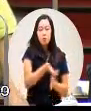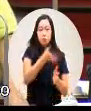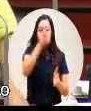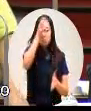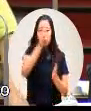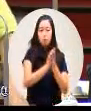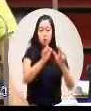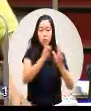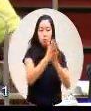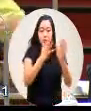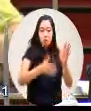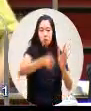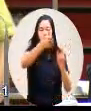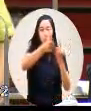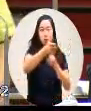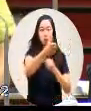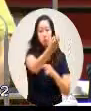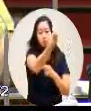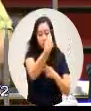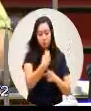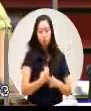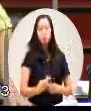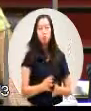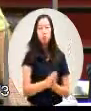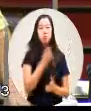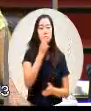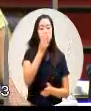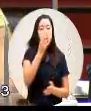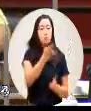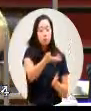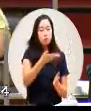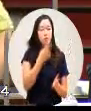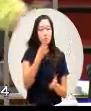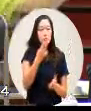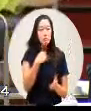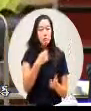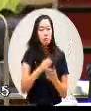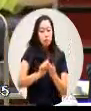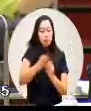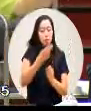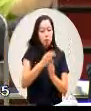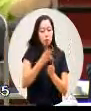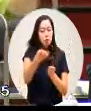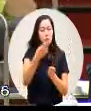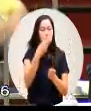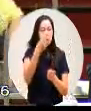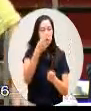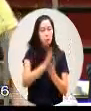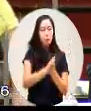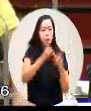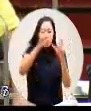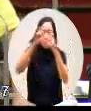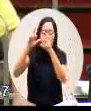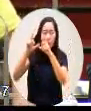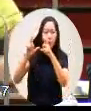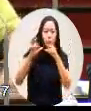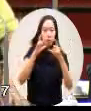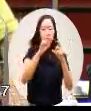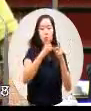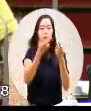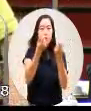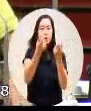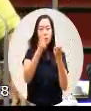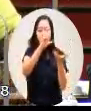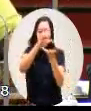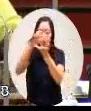长看到我有业绩，阮请我啦，吼、哦！啊，我接问咧，记者问这一题，一题